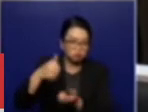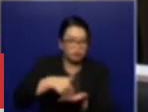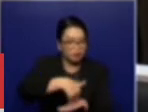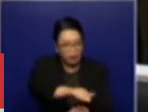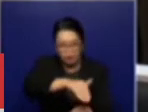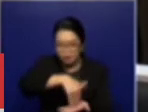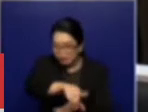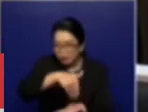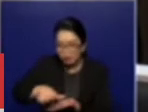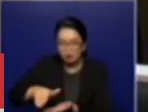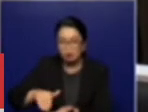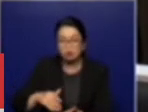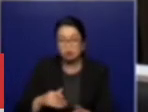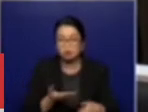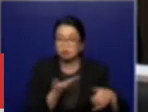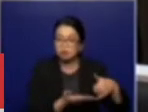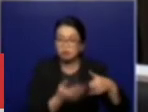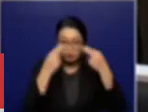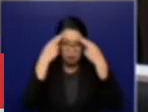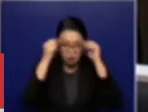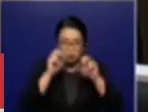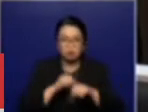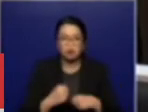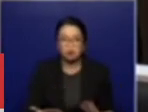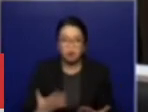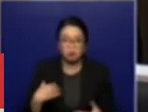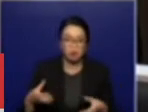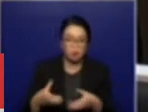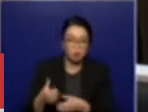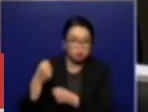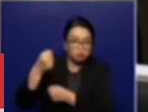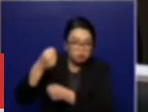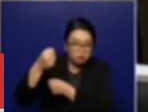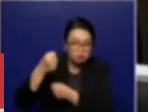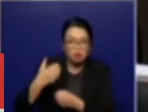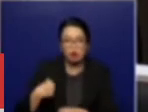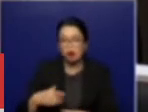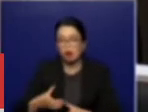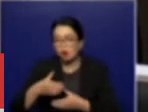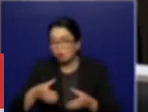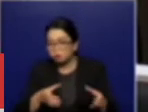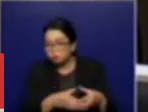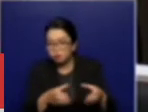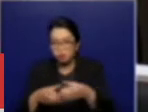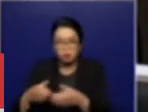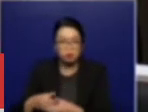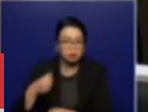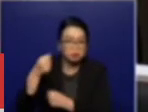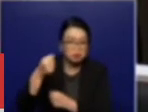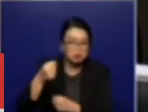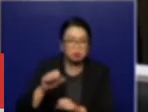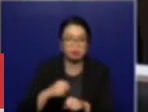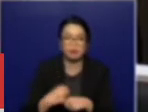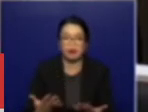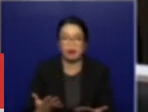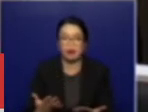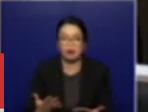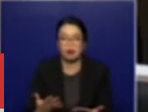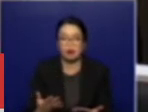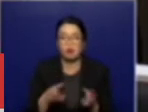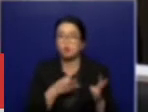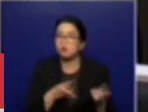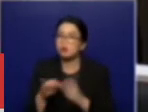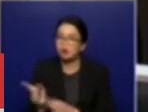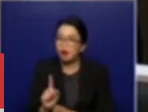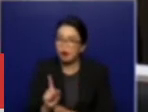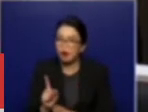แล้วท่านทำยังไงครับพอมีการชุมนุมมีคนออกมาขับไล่ ท่านตอบโต้ครับท่านตอบ